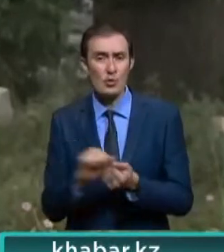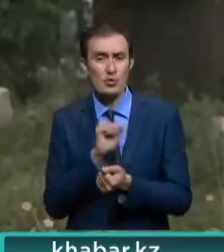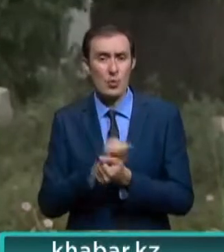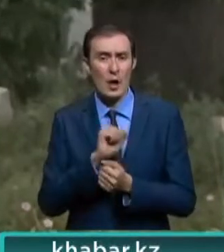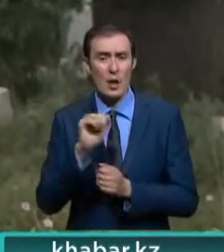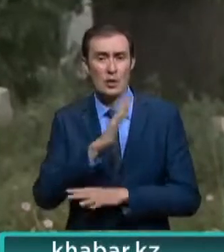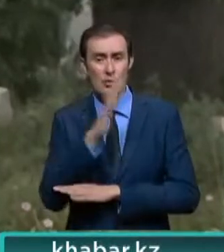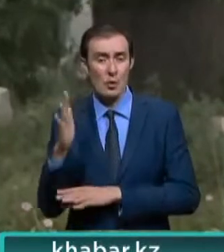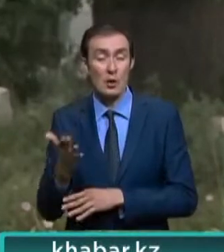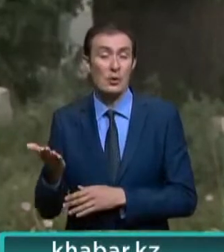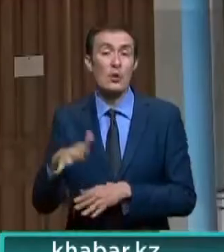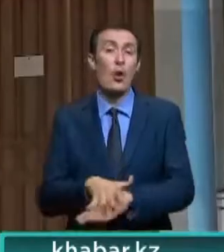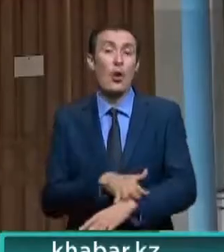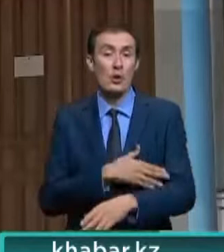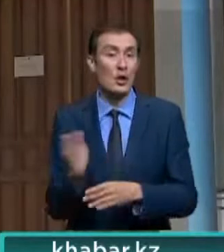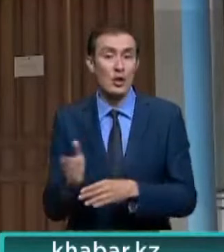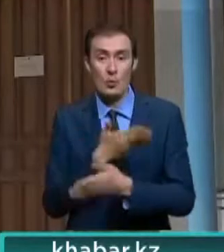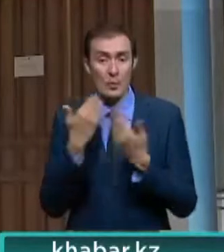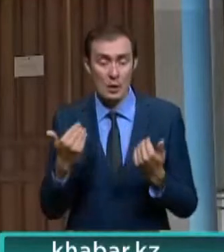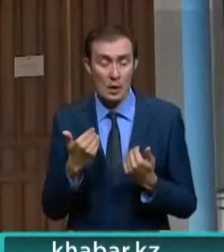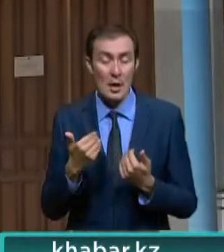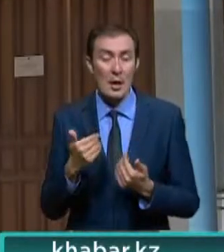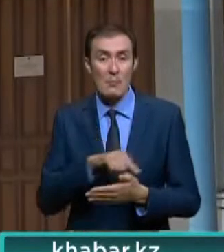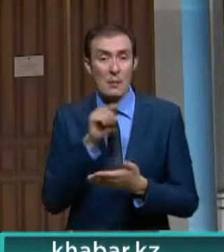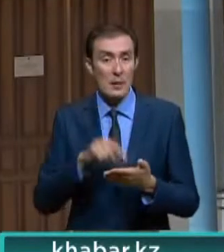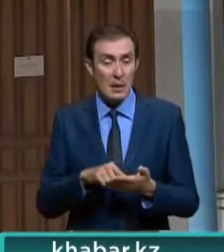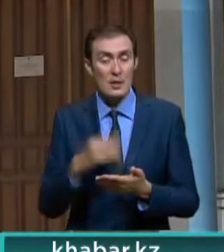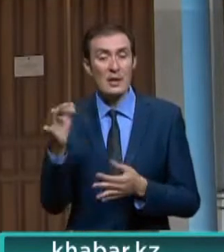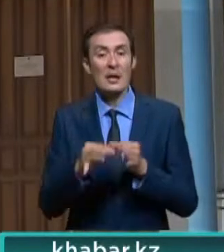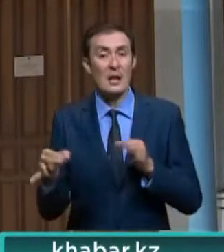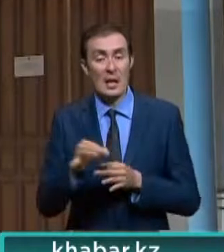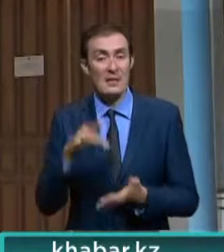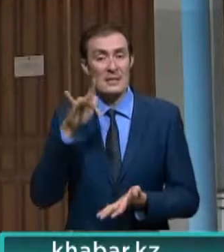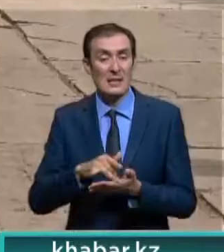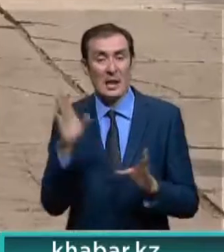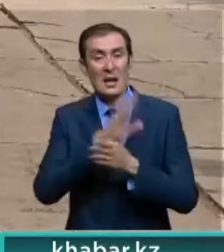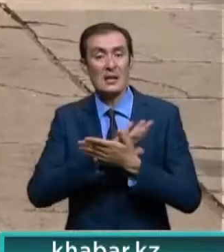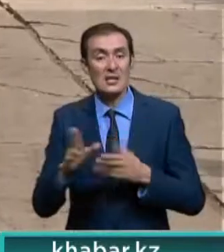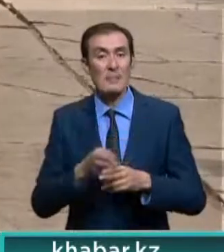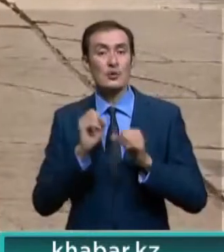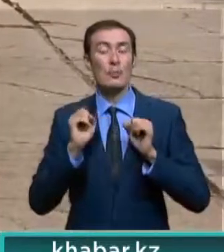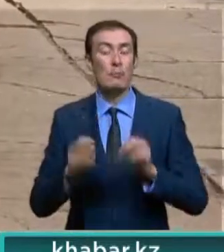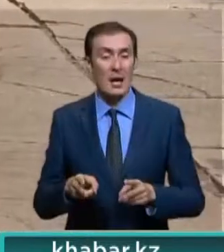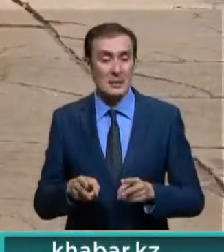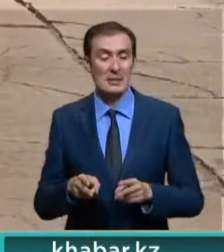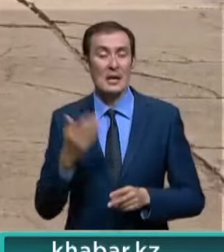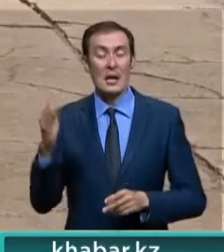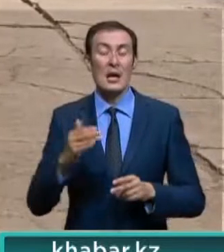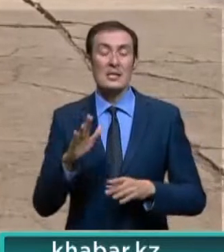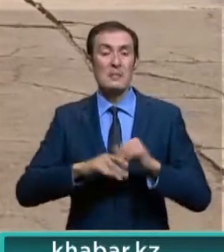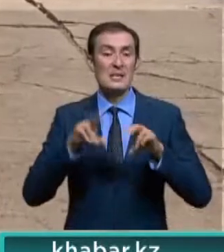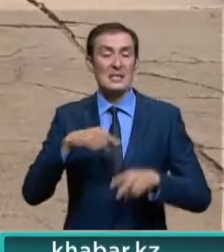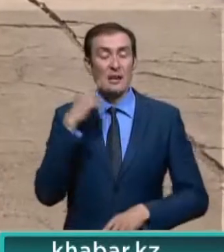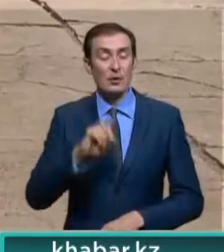сухостоя, который долго не убирается. Проблему глубже видят представители регионального центра экологической безопасности. Со слов экологов,